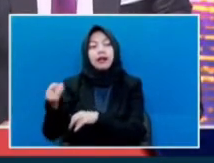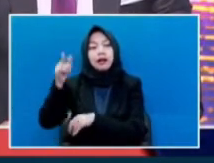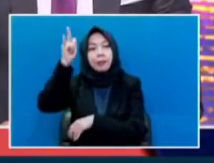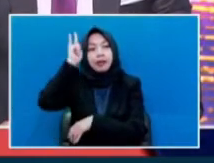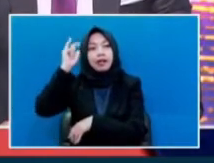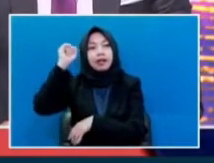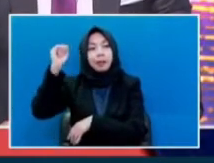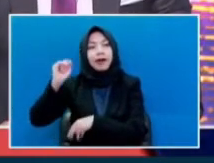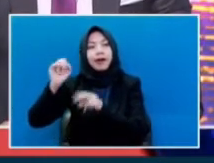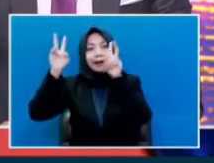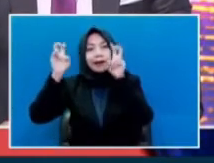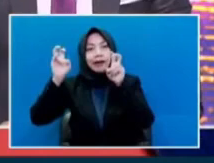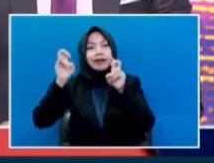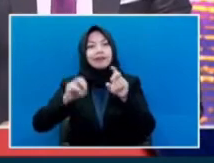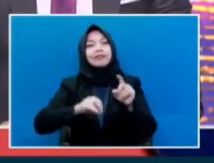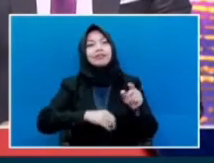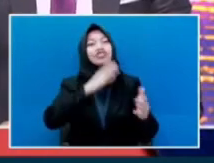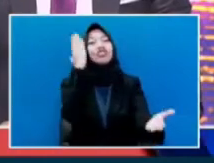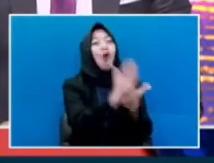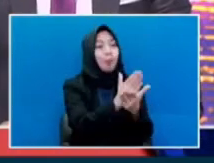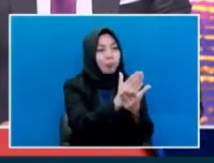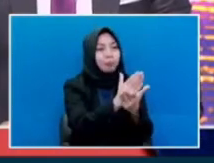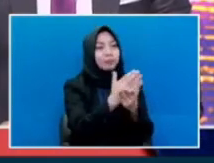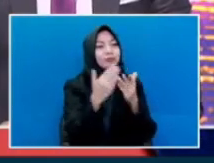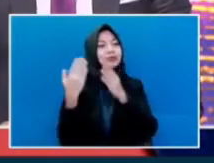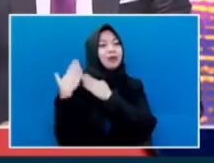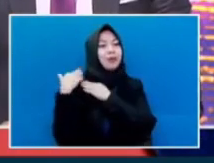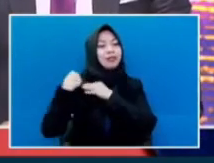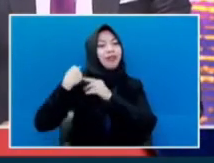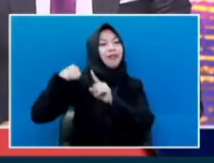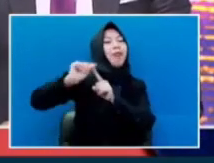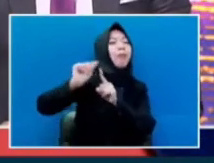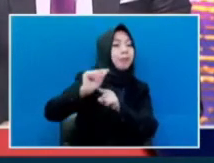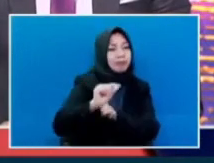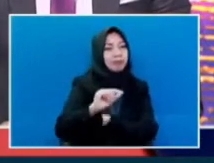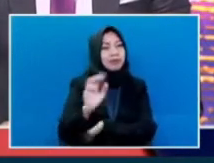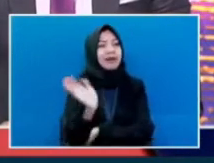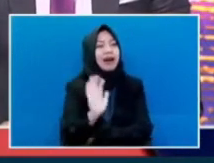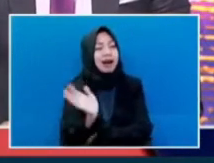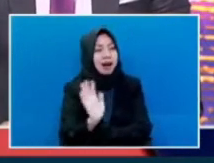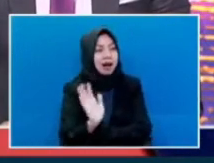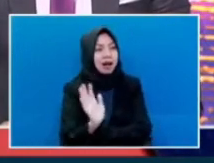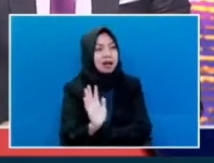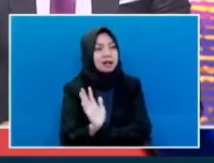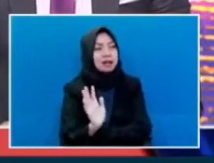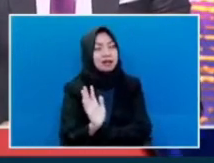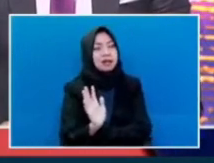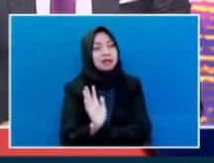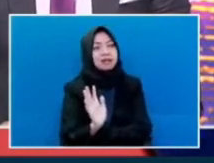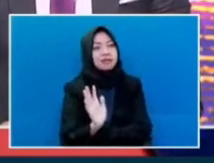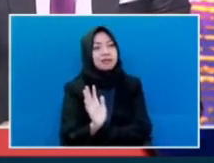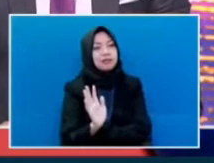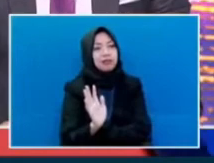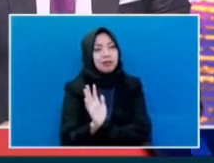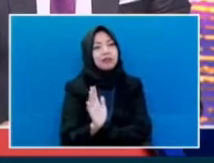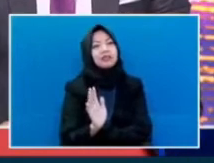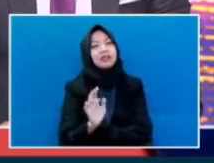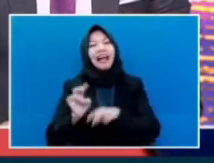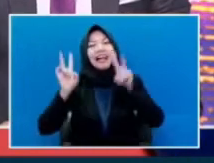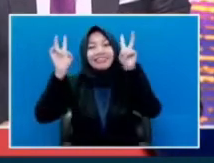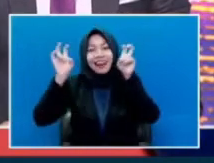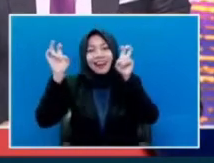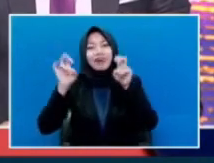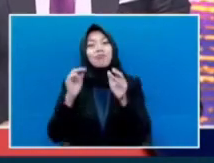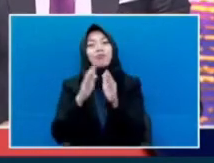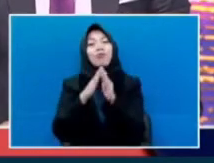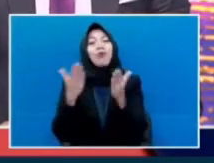bilang diberhentikan bilang dipecat mereka Tutup buku